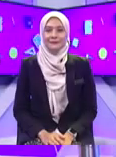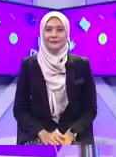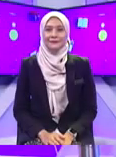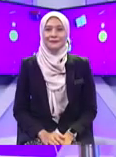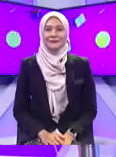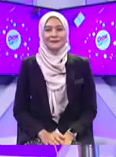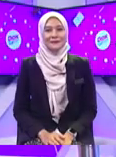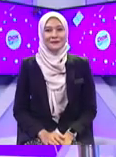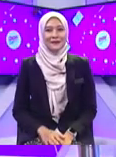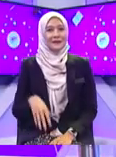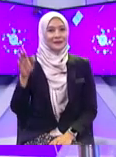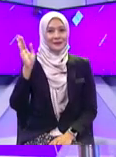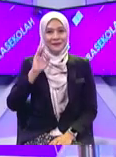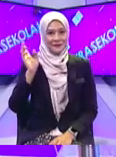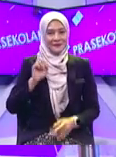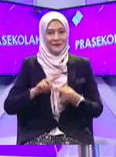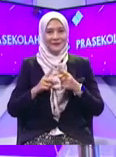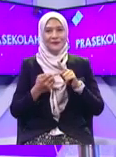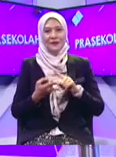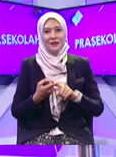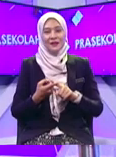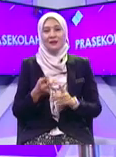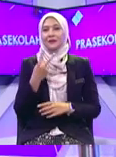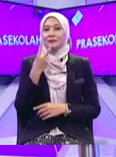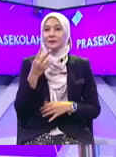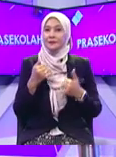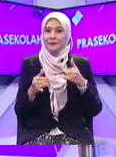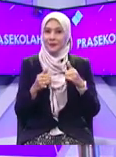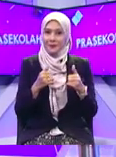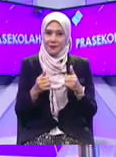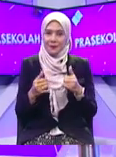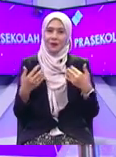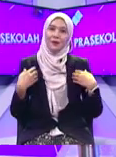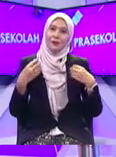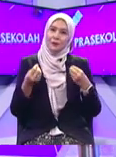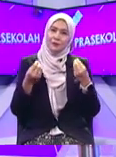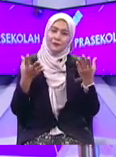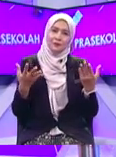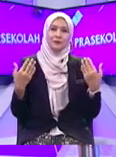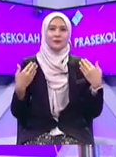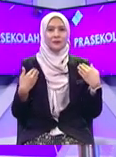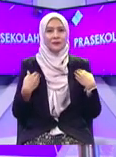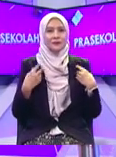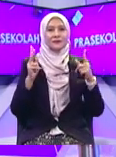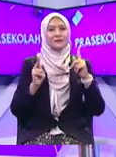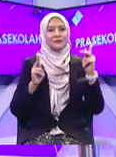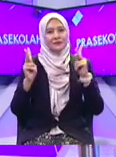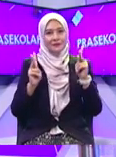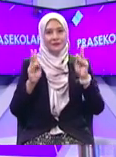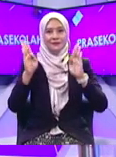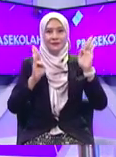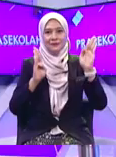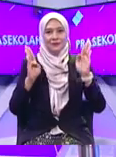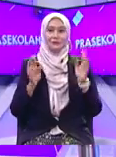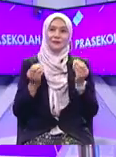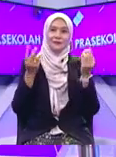Oke kawan-kawan Nampak tak permainan di hadapan saya ini banyak kan adikku itu ada bass dan sebagainya jadi kita